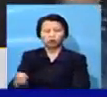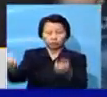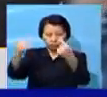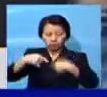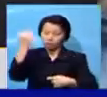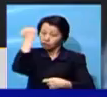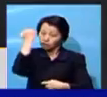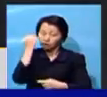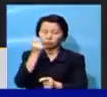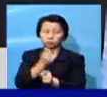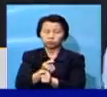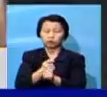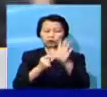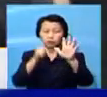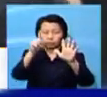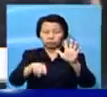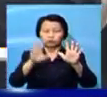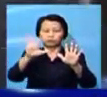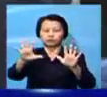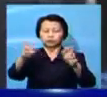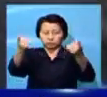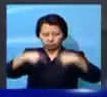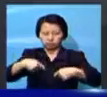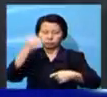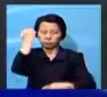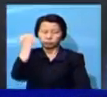semula kes ditetapkan pada 5